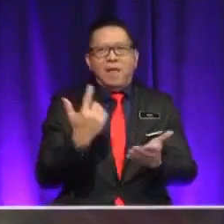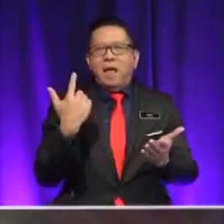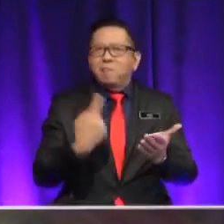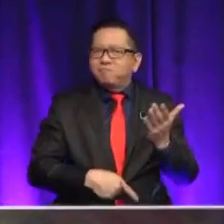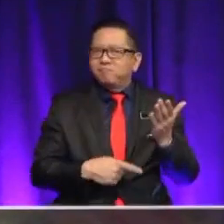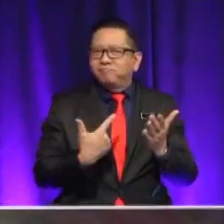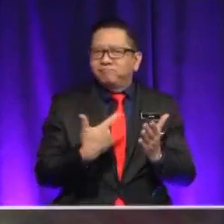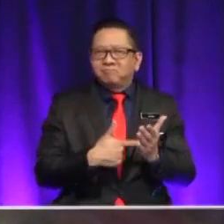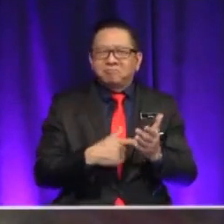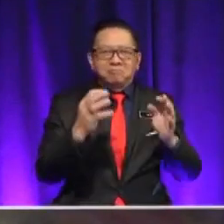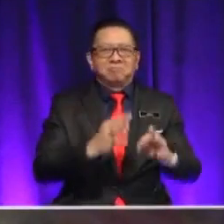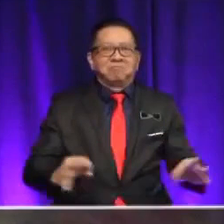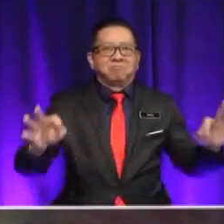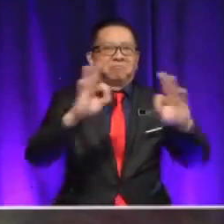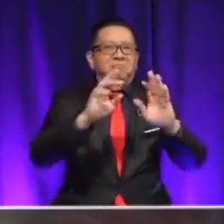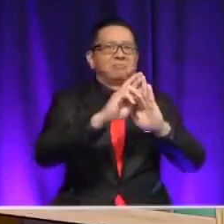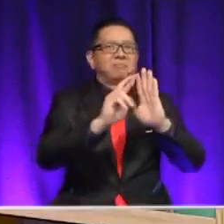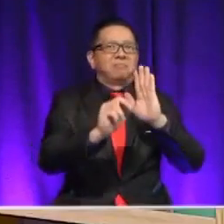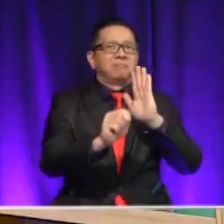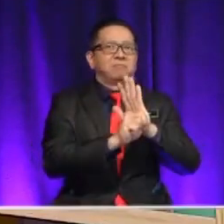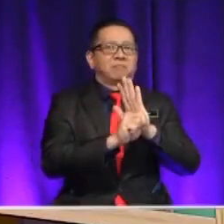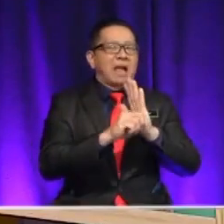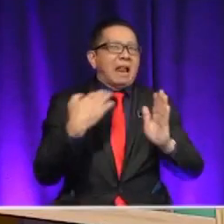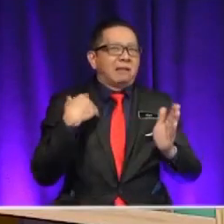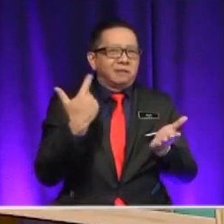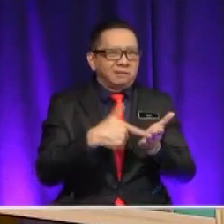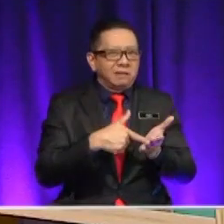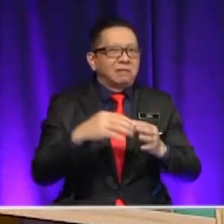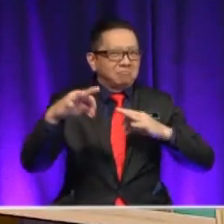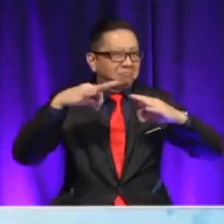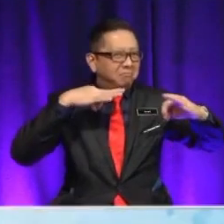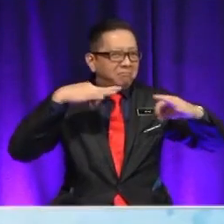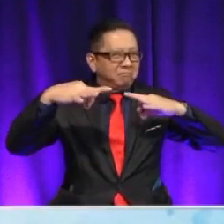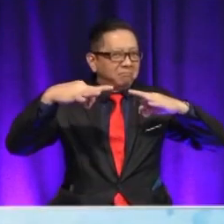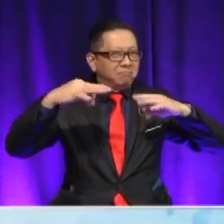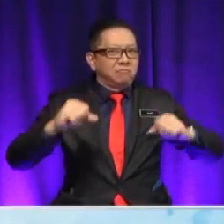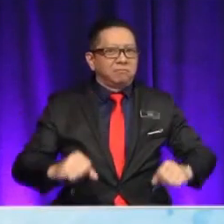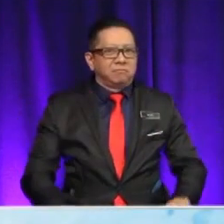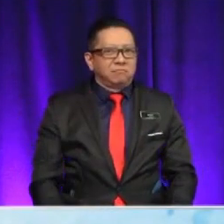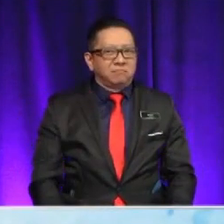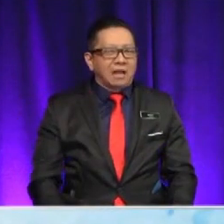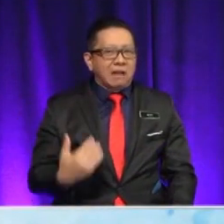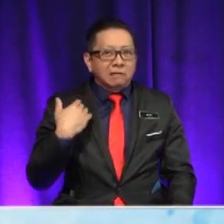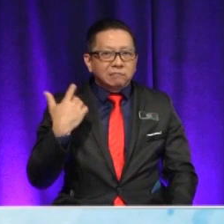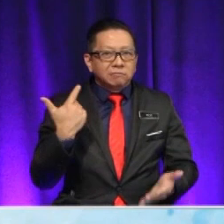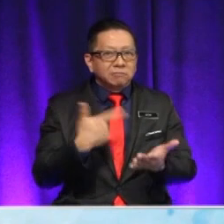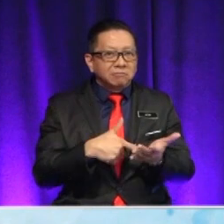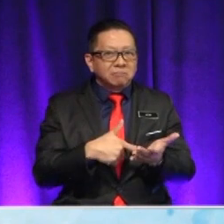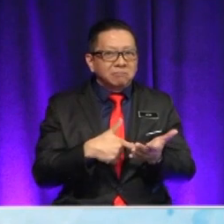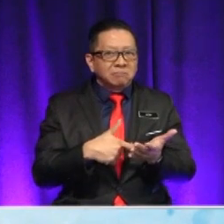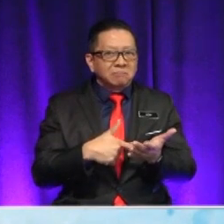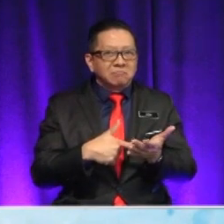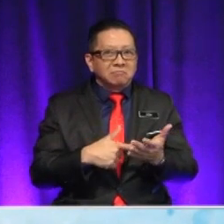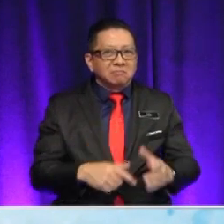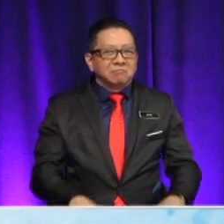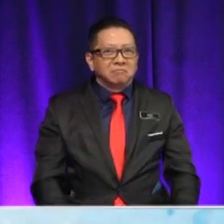Prinsip, kepentingan prinsip rukun negara. Ada lagi tak nak diterangkan? Okey, ada lagi? Siapa nak mencuba? Nampak